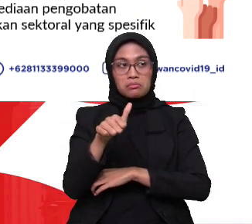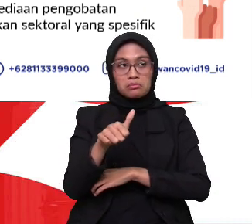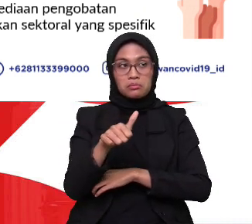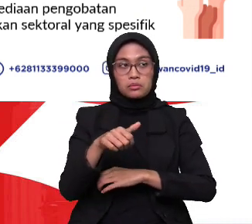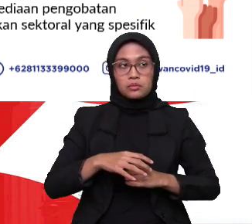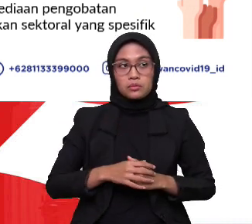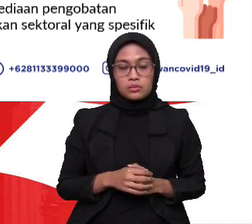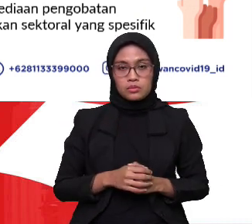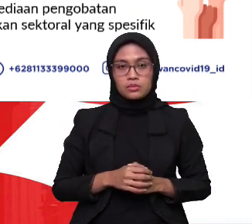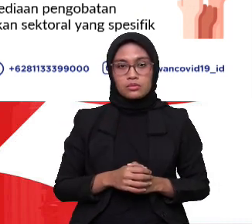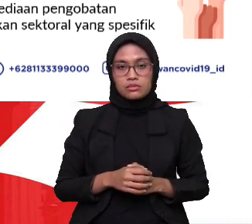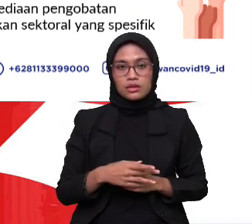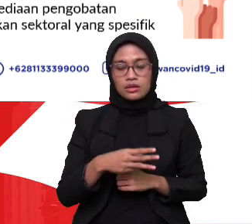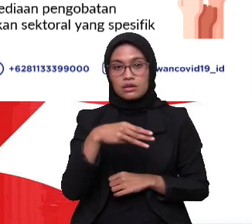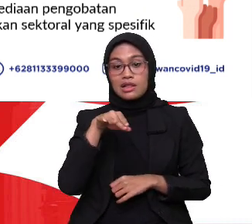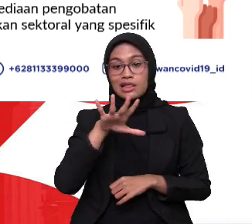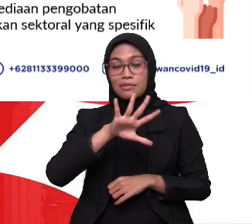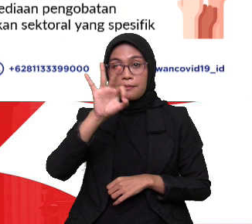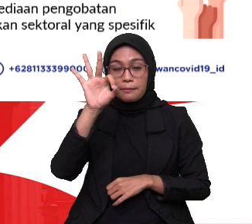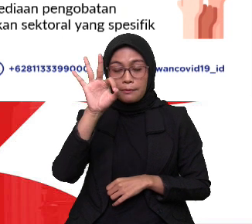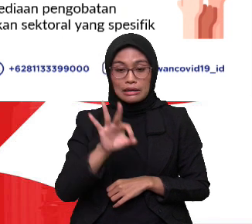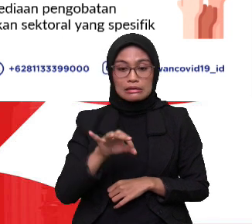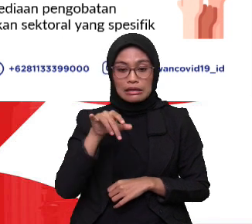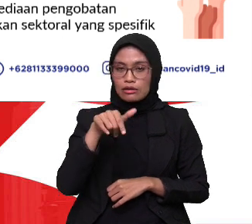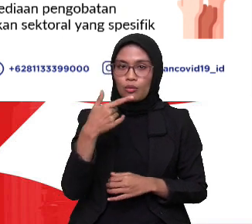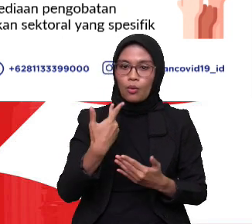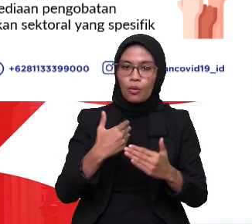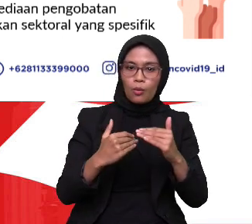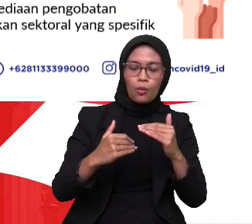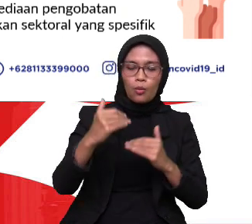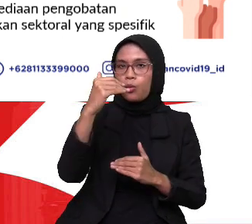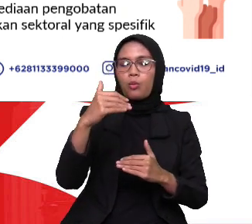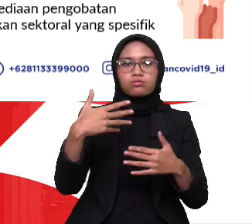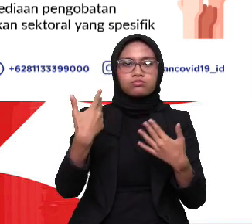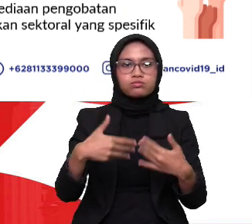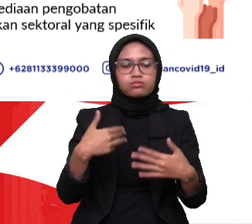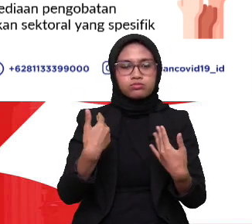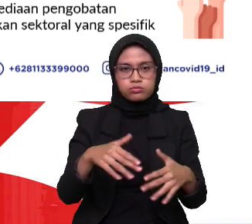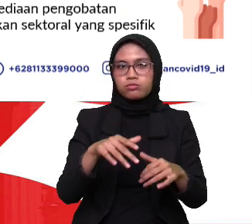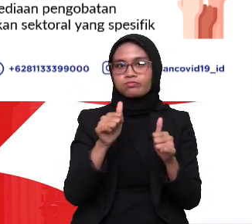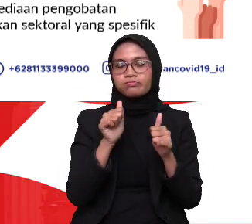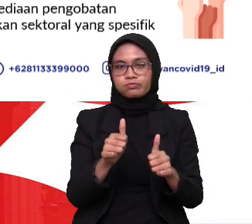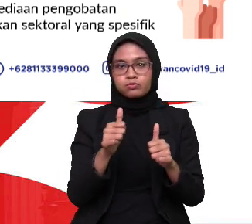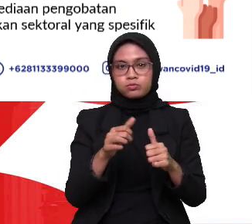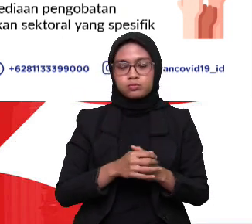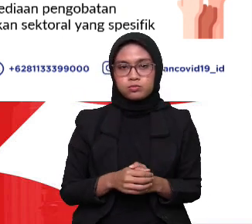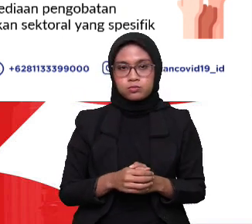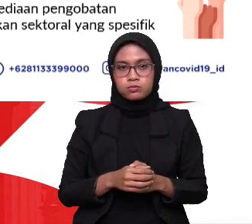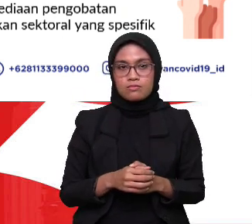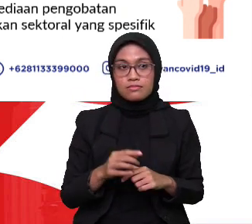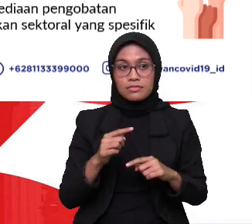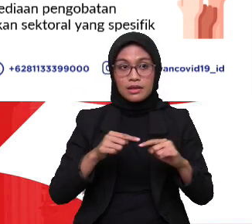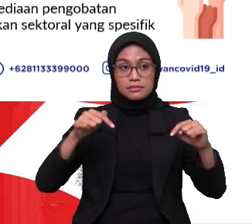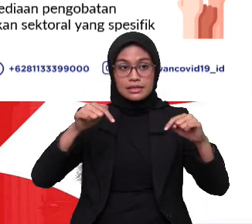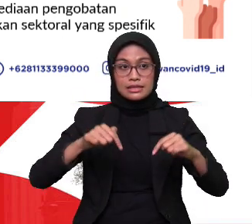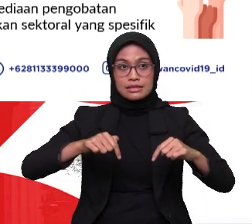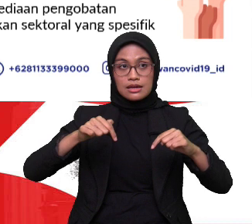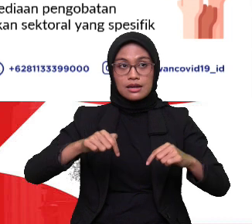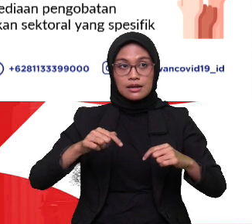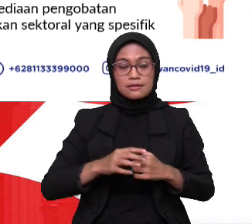ekonomi di atas lima persen sejak triwulan keempat tahun 2021 lalu namun saat ini